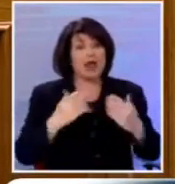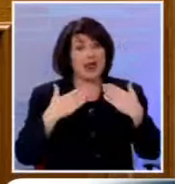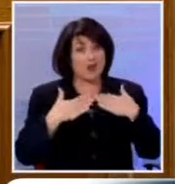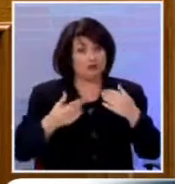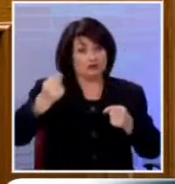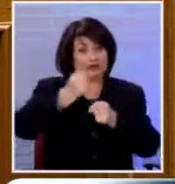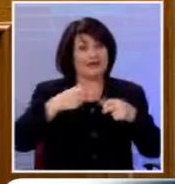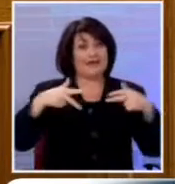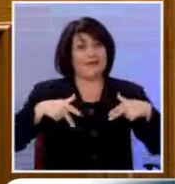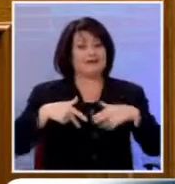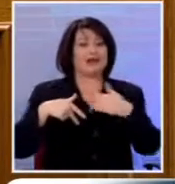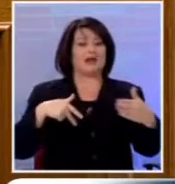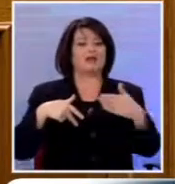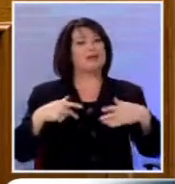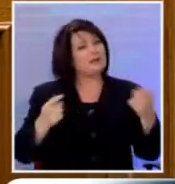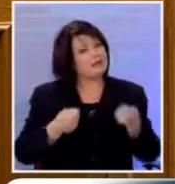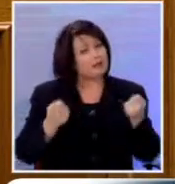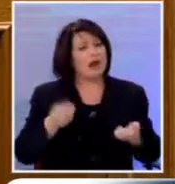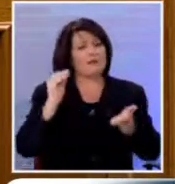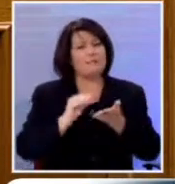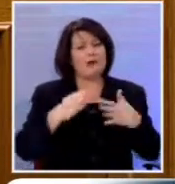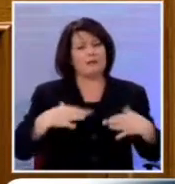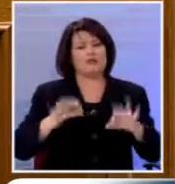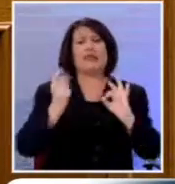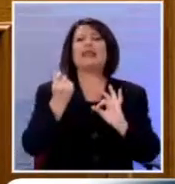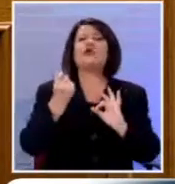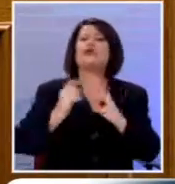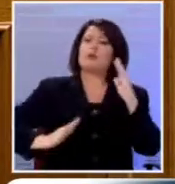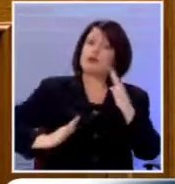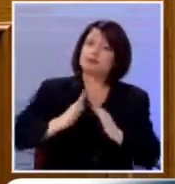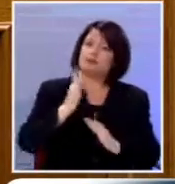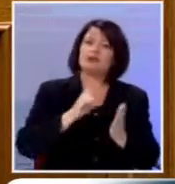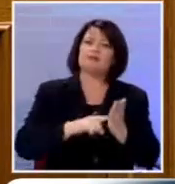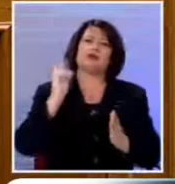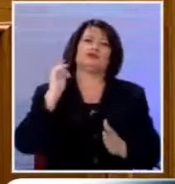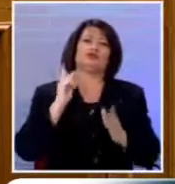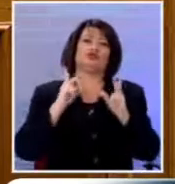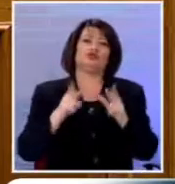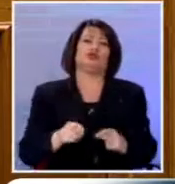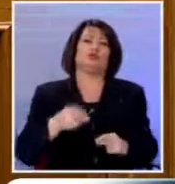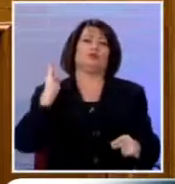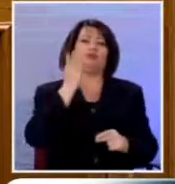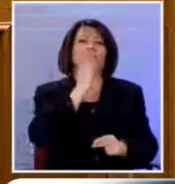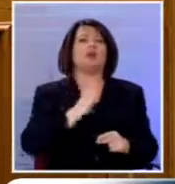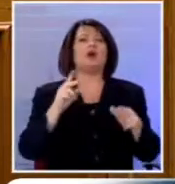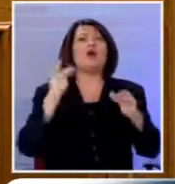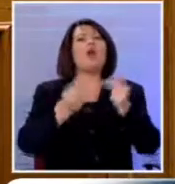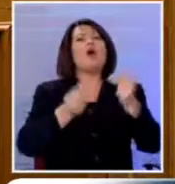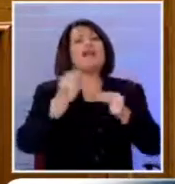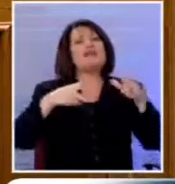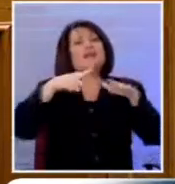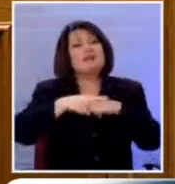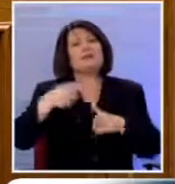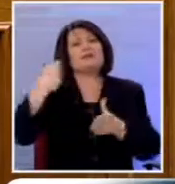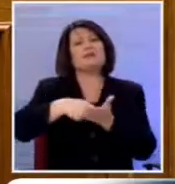πράξη για να αρχίσει η επανεκκίνηση της οικονομίας, να σταματήσουν οι ποινικές διώξεις, οι κατασχέσεις λογαριασμών, μισθών